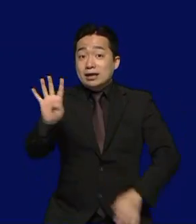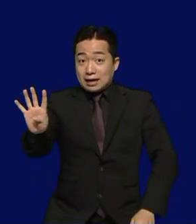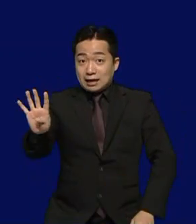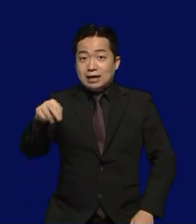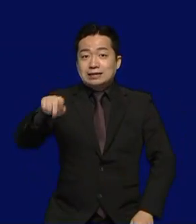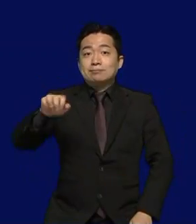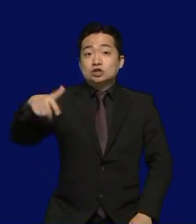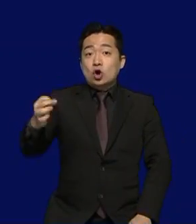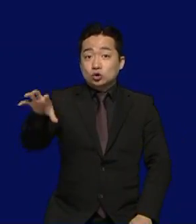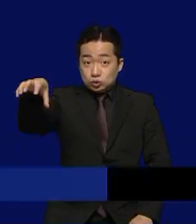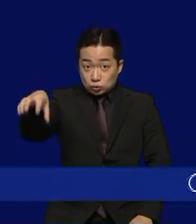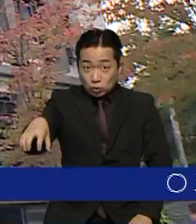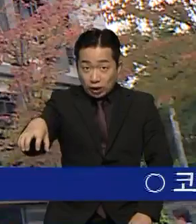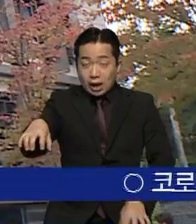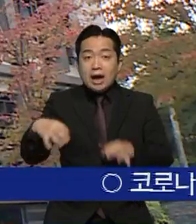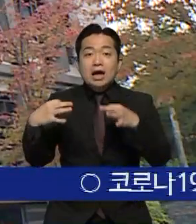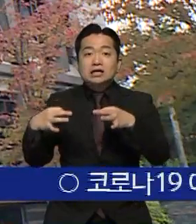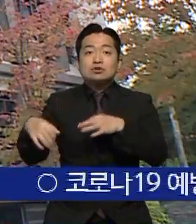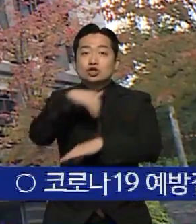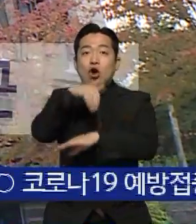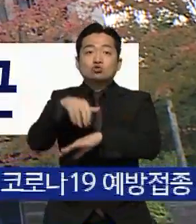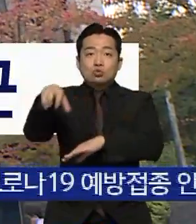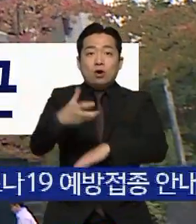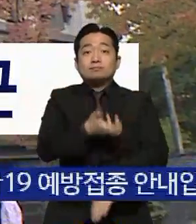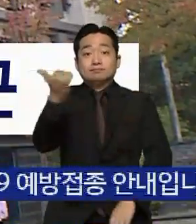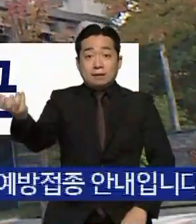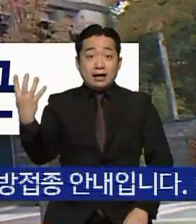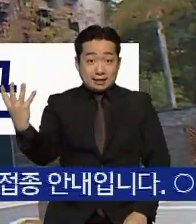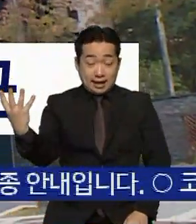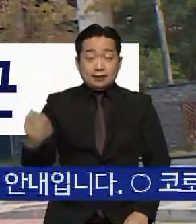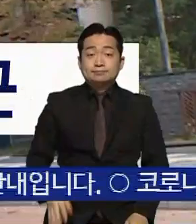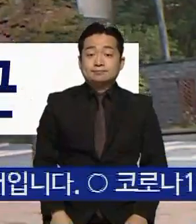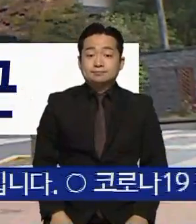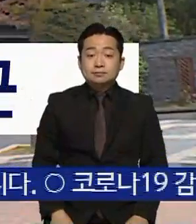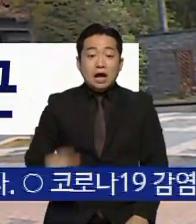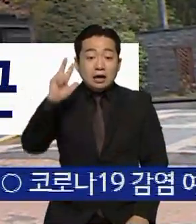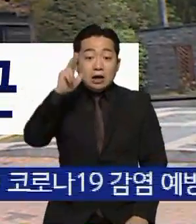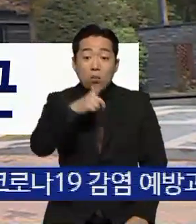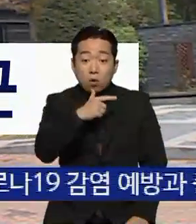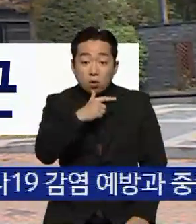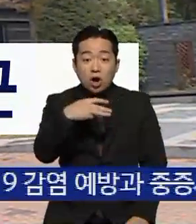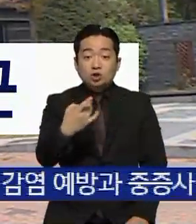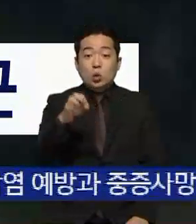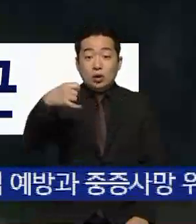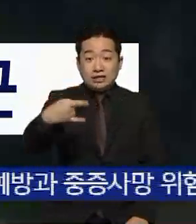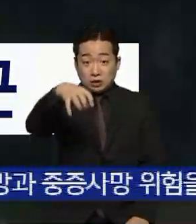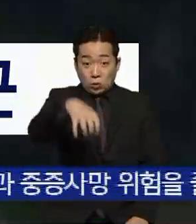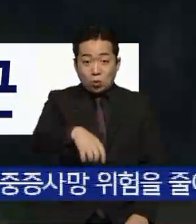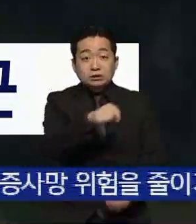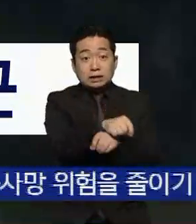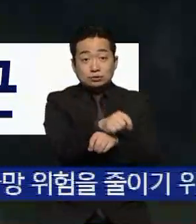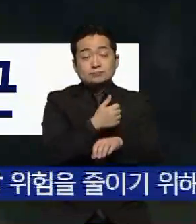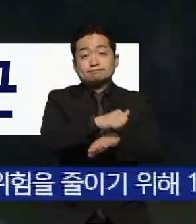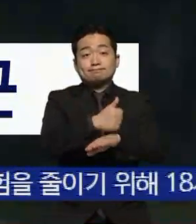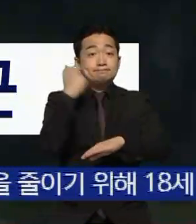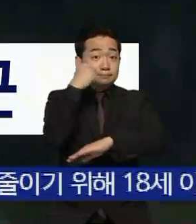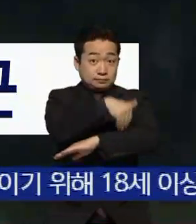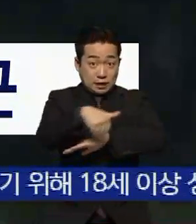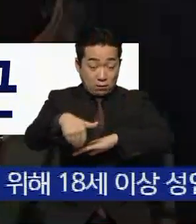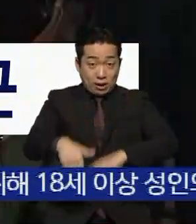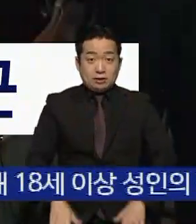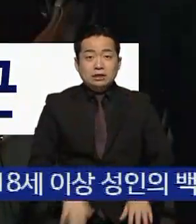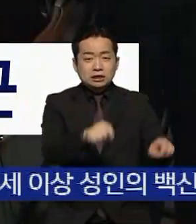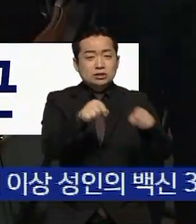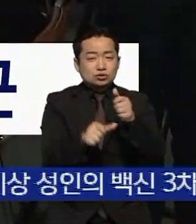금융연수원에 배치됩니다. 윤 당선인은 다음 주 월요일부터 통이동 집무실로 출근할 예정입니다. 인수위